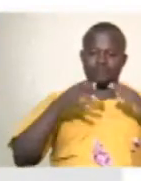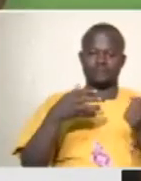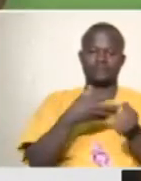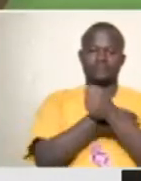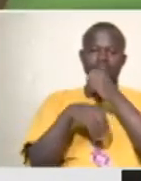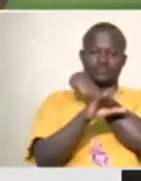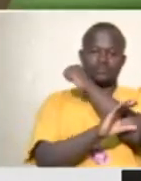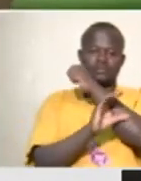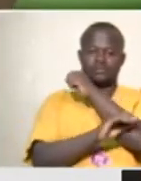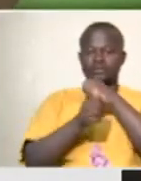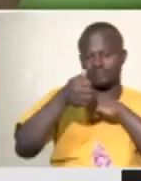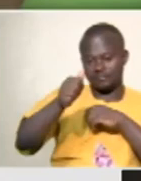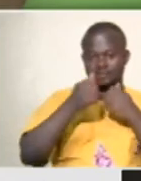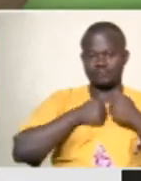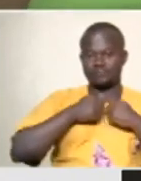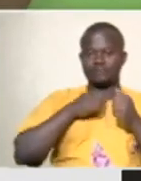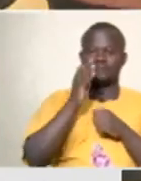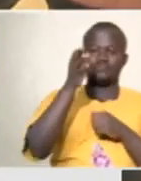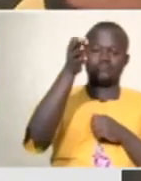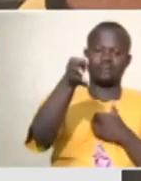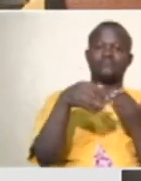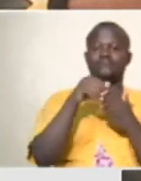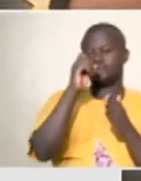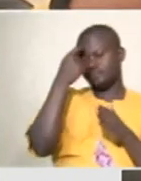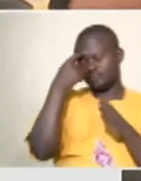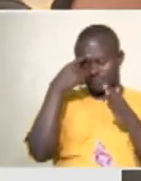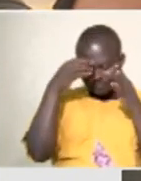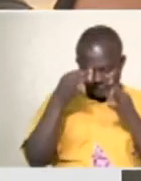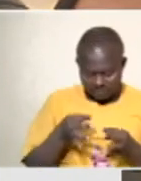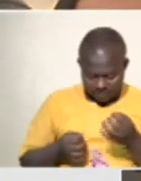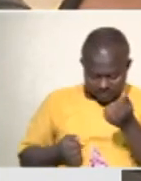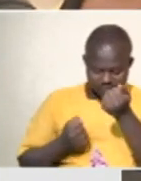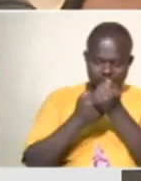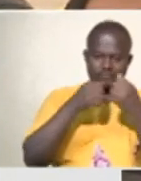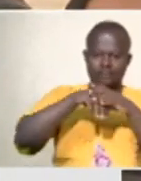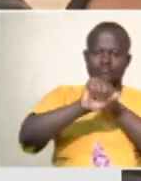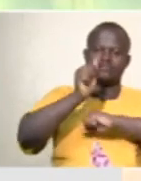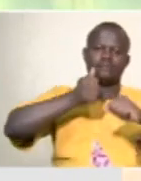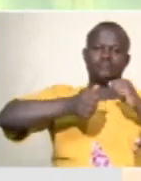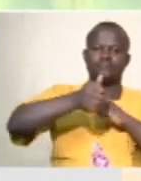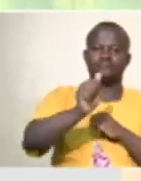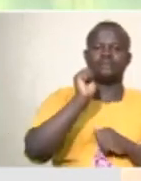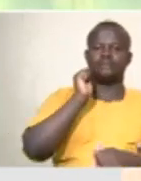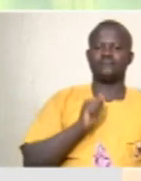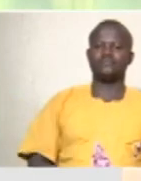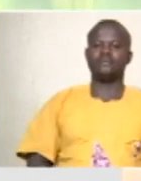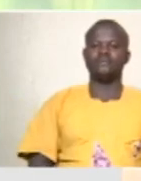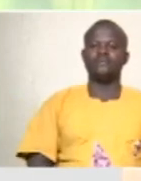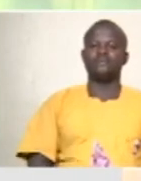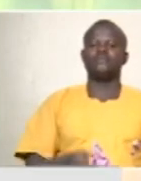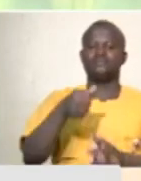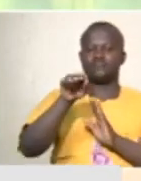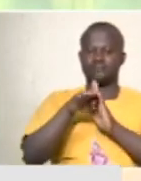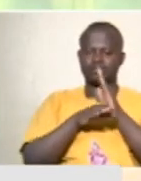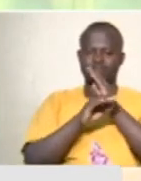z'igihugu rukaba ari narwo Rwanda rw'ejo bityo ngo leta yiyemeje kurushyigikira mu bikorwa byarwo. Iyo gahunda